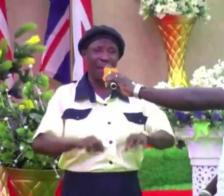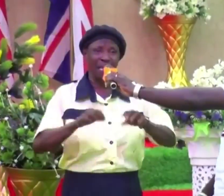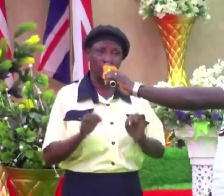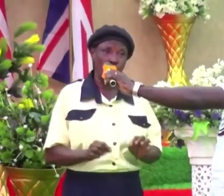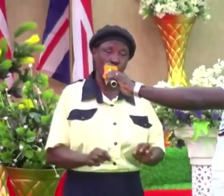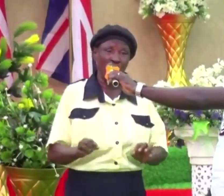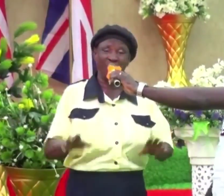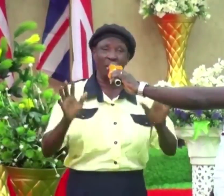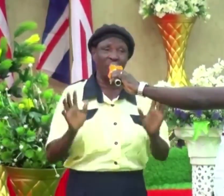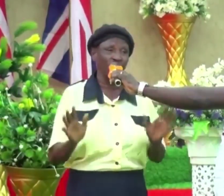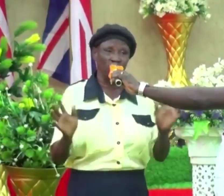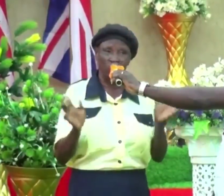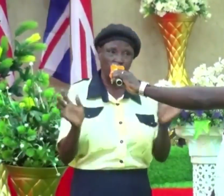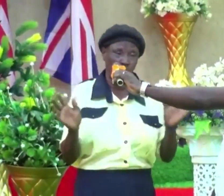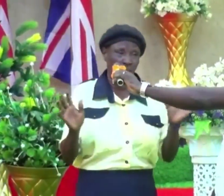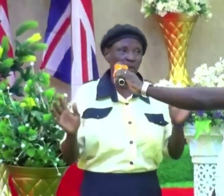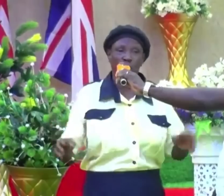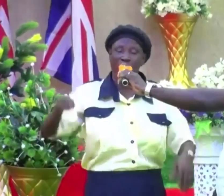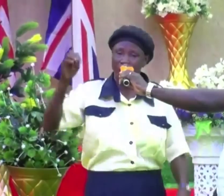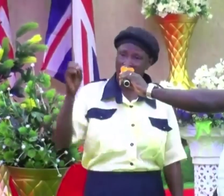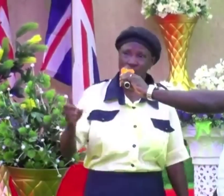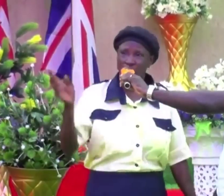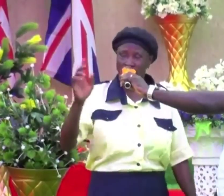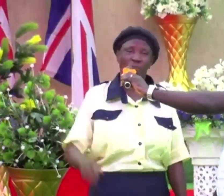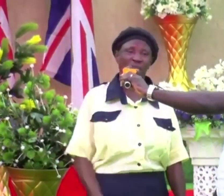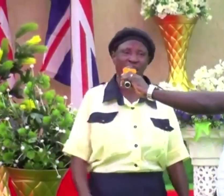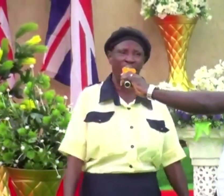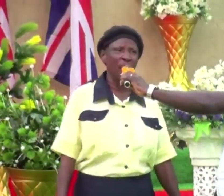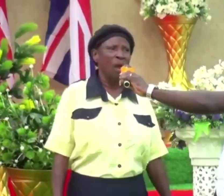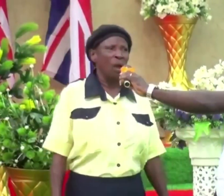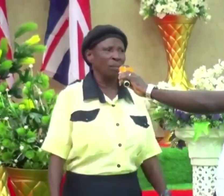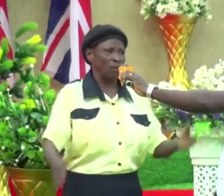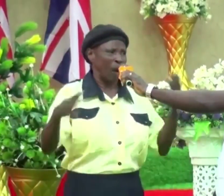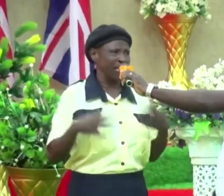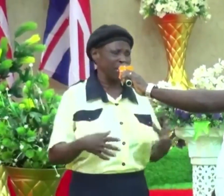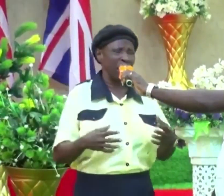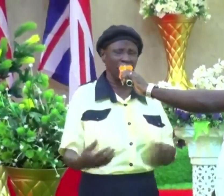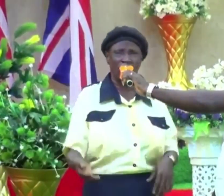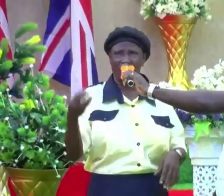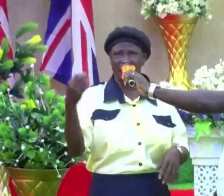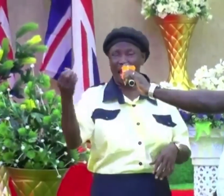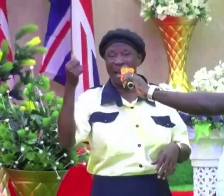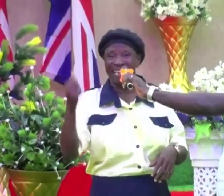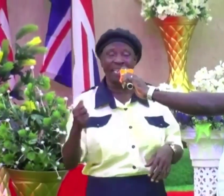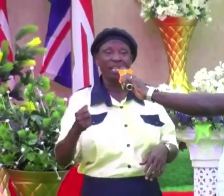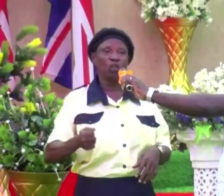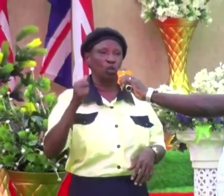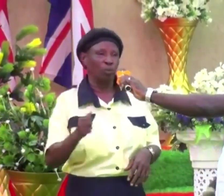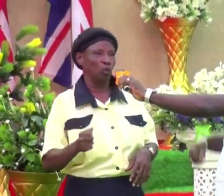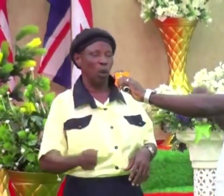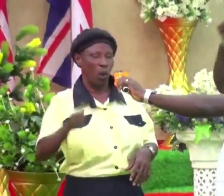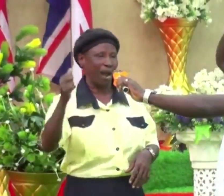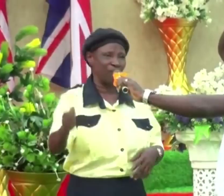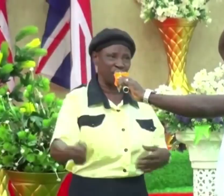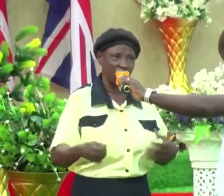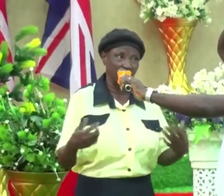pé ká máa sunkún ọmọ ìní ẹgbàjù nínú ìjọ yìí. Gbogbo àwọn ìránṣẹ́ Ọlọ́run tó mínísítà nígbà tó wá di ìgbẹ̀yìn wọ́n ní tá a bá ní tó tóbi